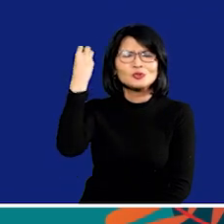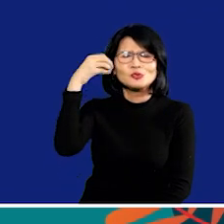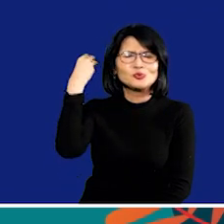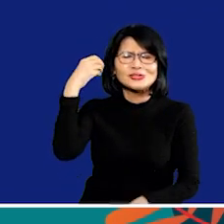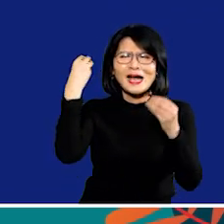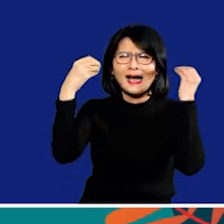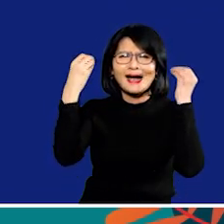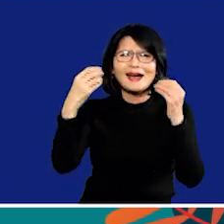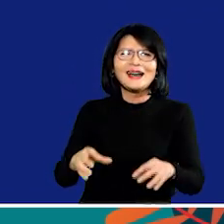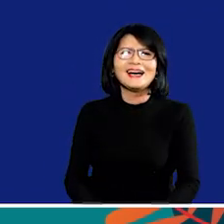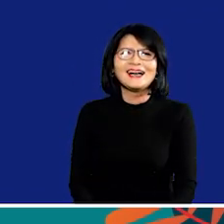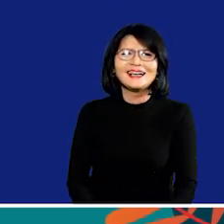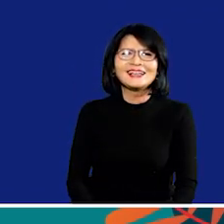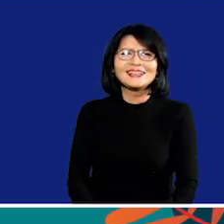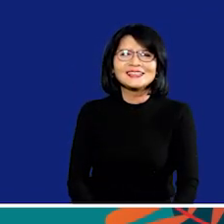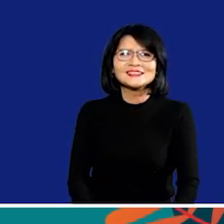kompleks juga jawabannya.